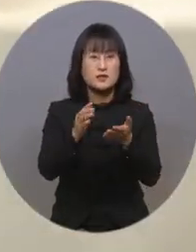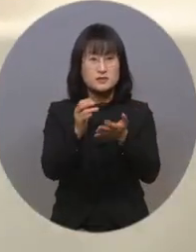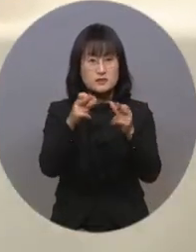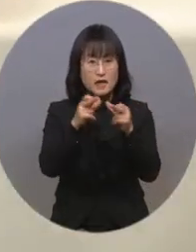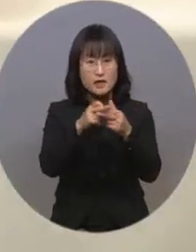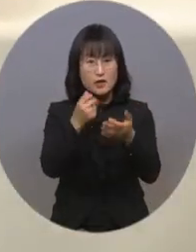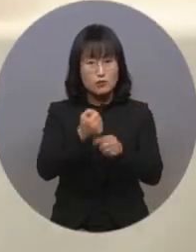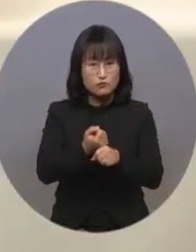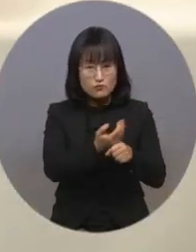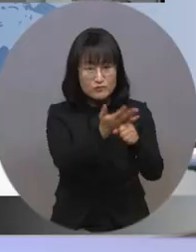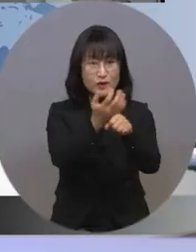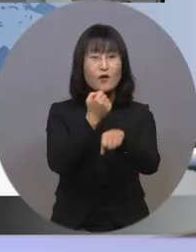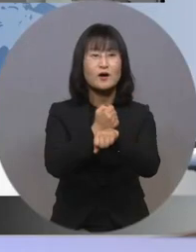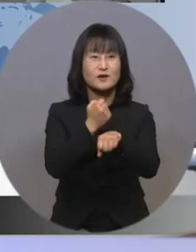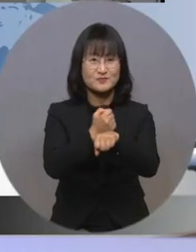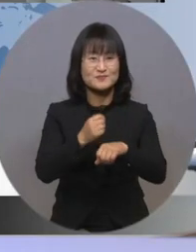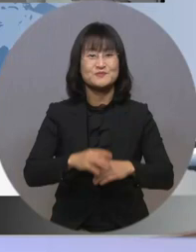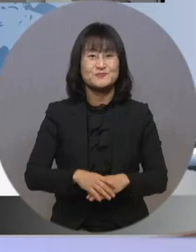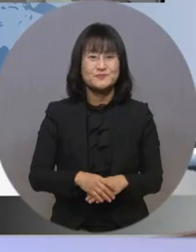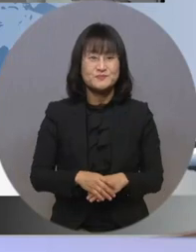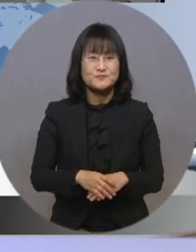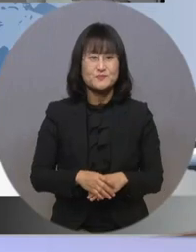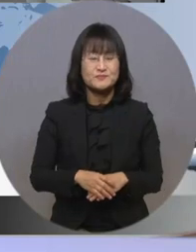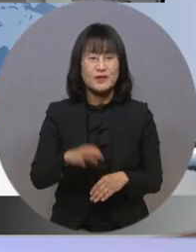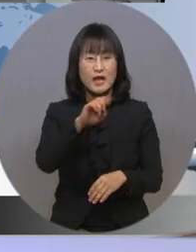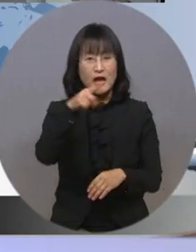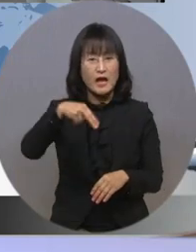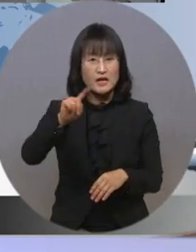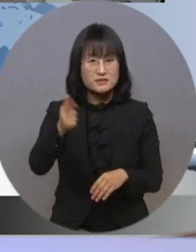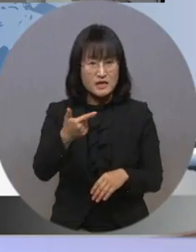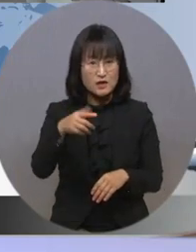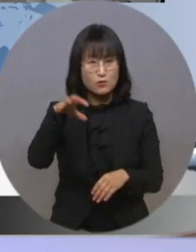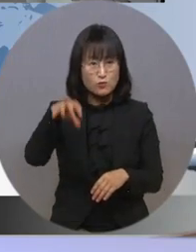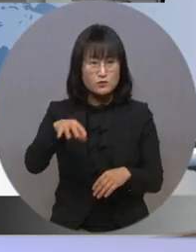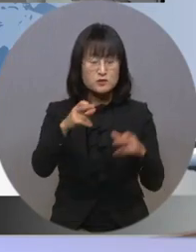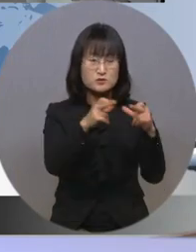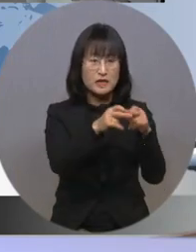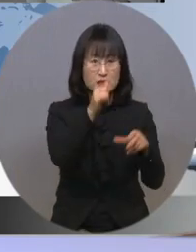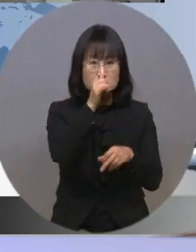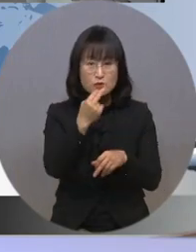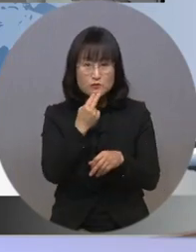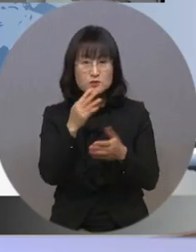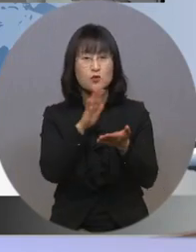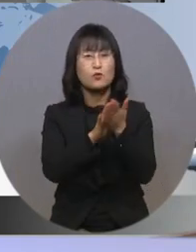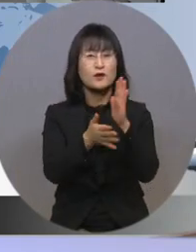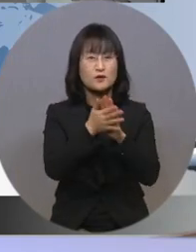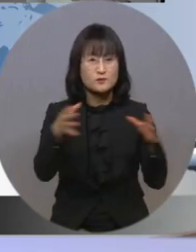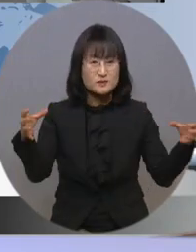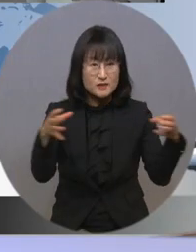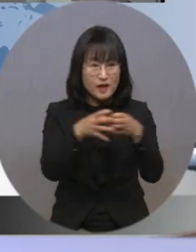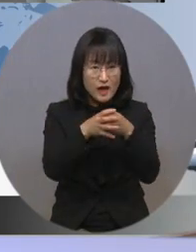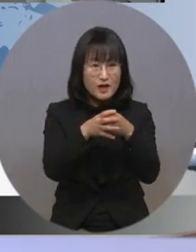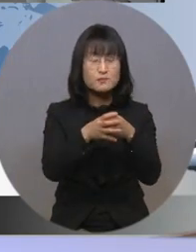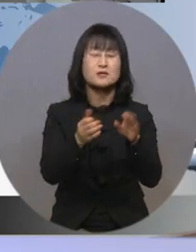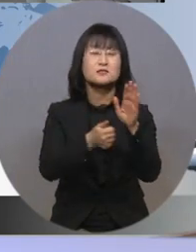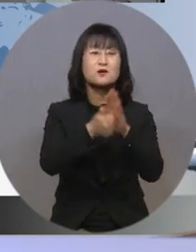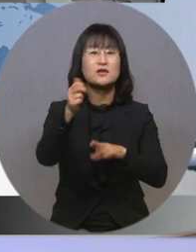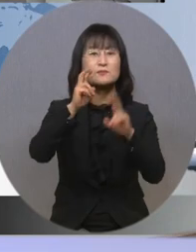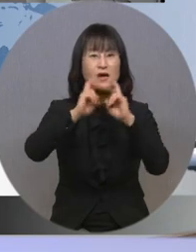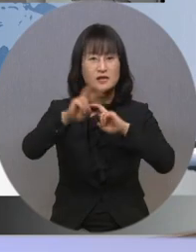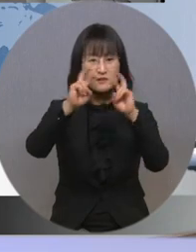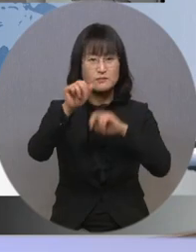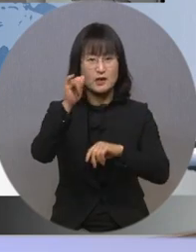행사로 꾸며졌습니다. 충남 아산시에서 장애인과 비장애인이 함께 감동을 전하는 희망